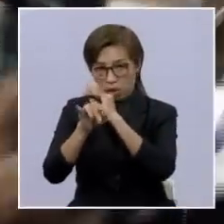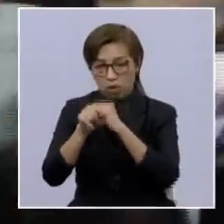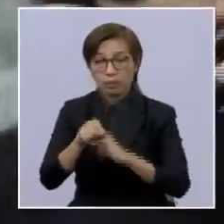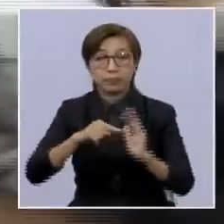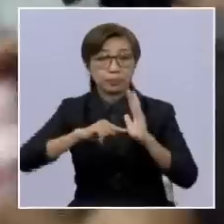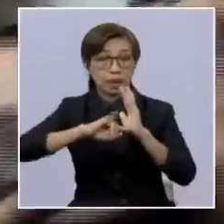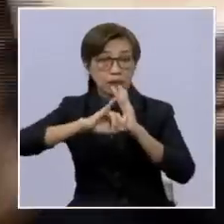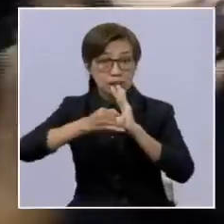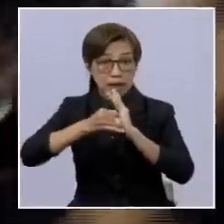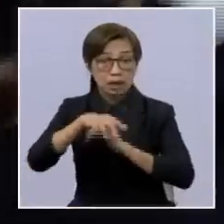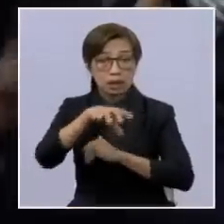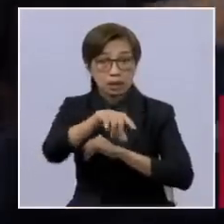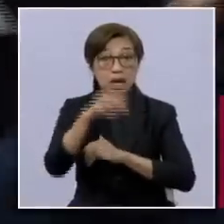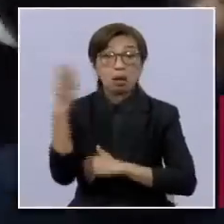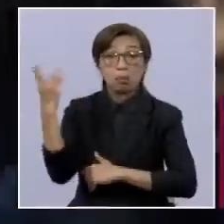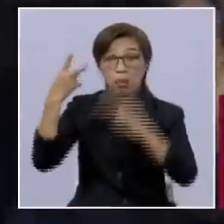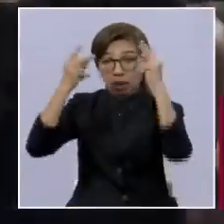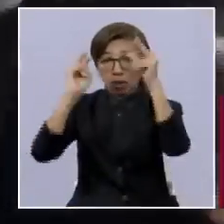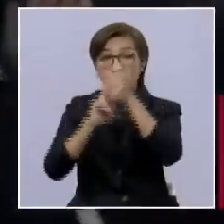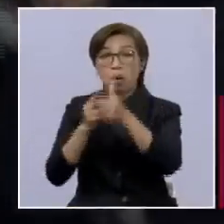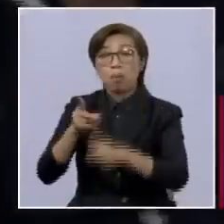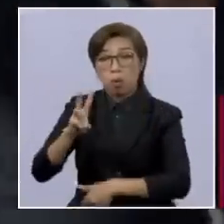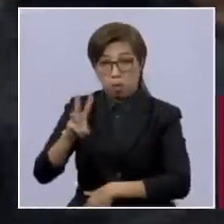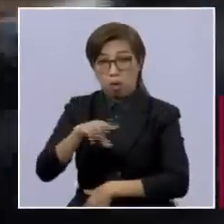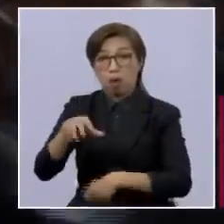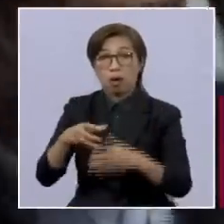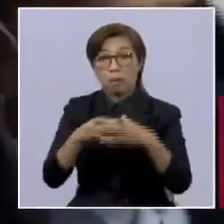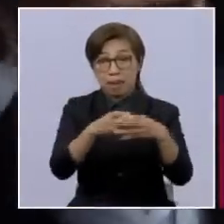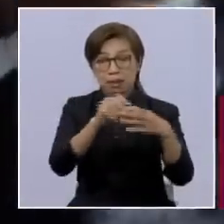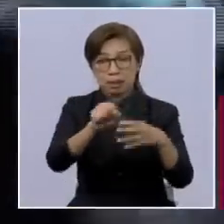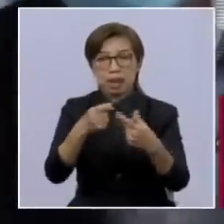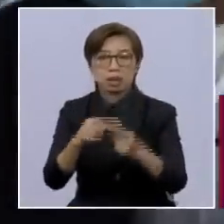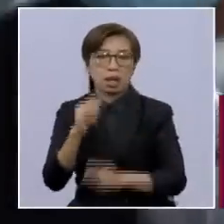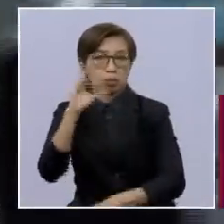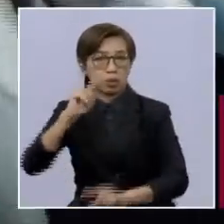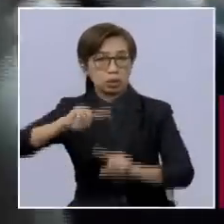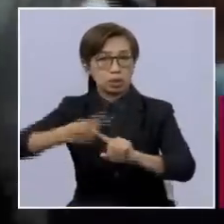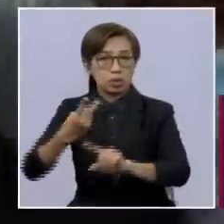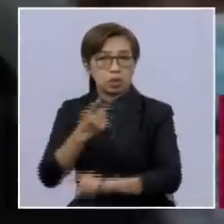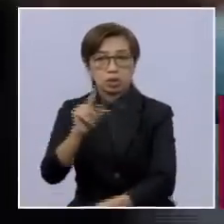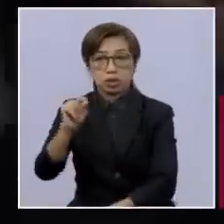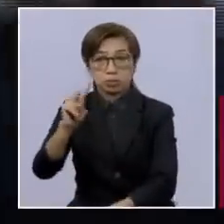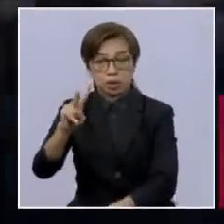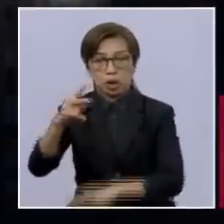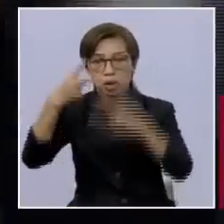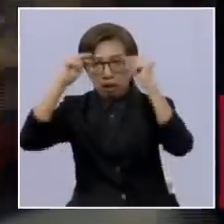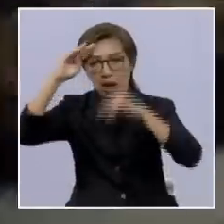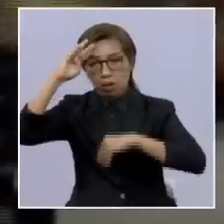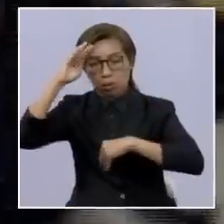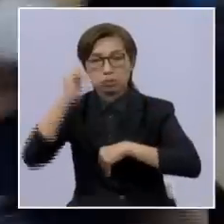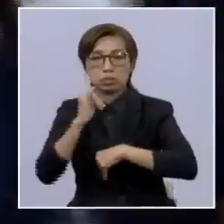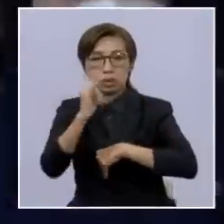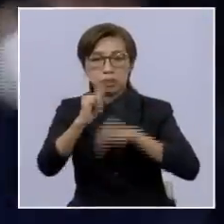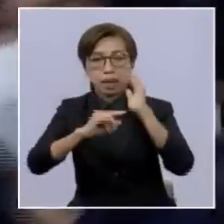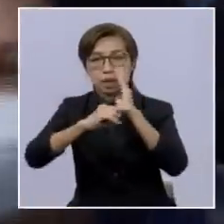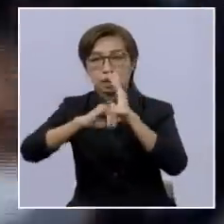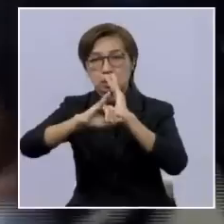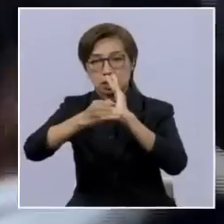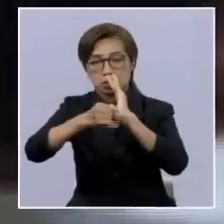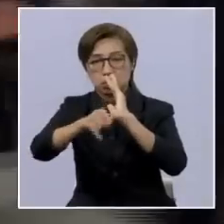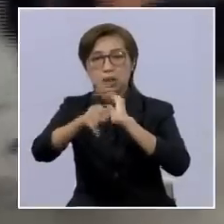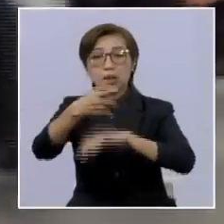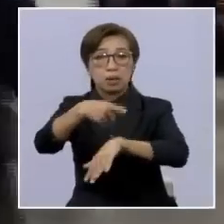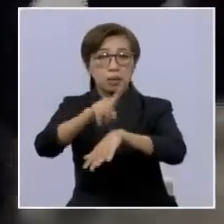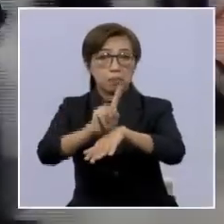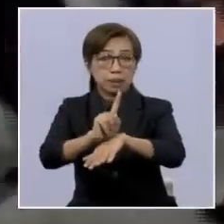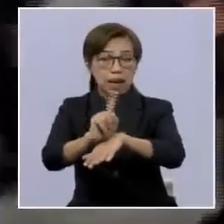ทบุรีเมื่อวานนี้บิ๊กป้อมก็เพิ่งจะไปมานะฮะแต่พรุ่งนี้เนี่ย22กุมภาพันธ์บิ๊กตู่จันทบุรีจะไปเป็นประธ